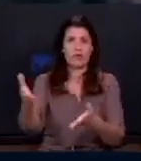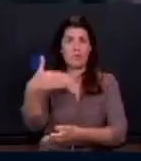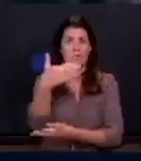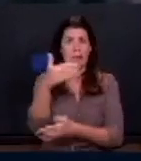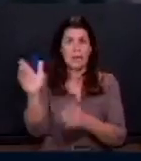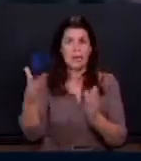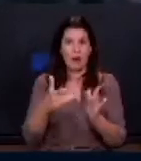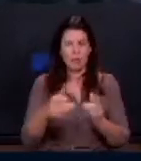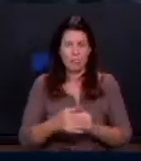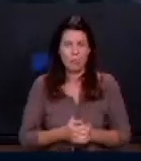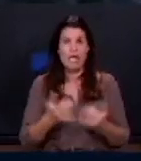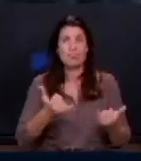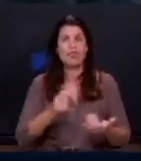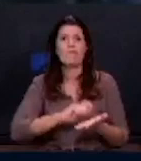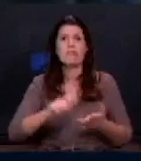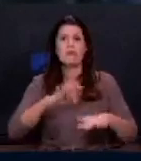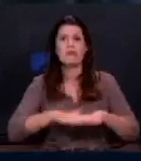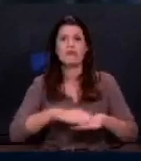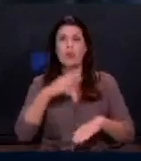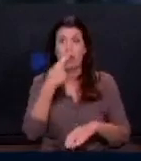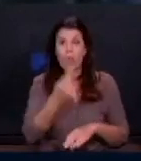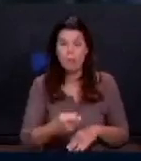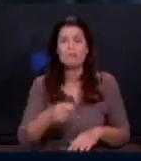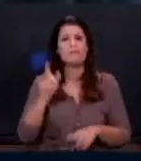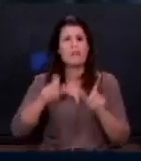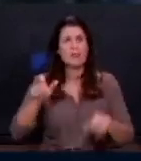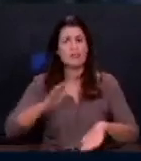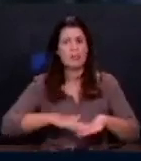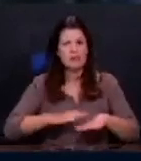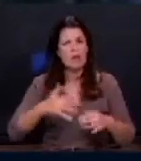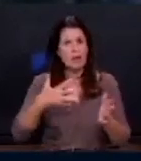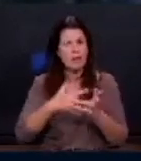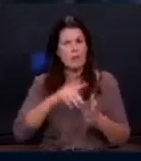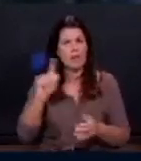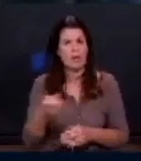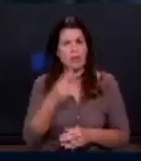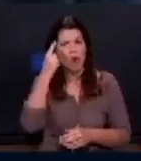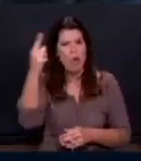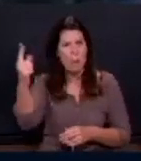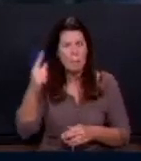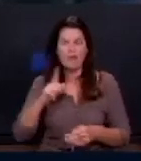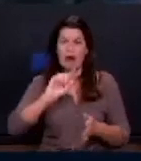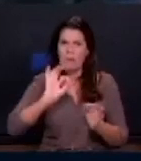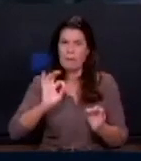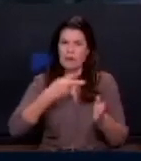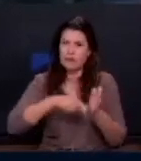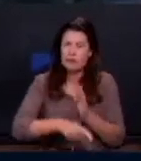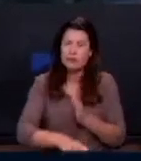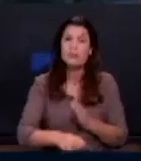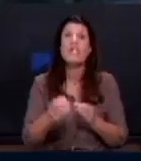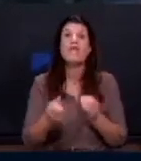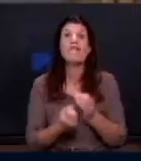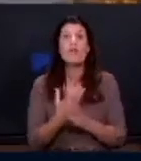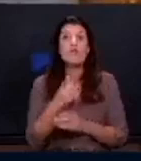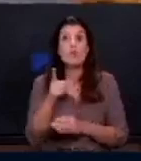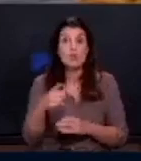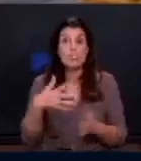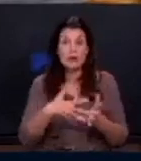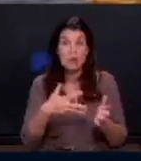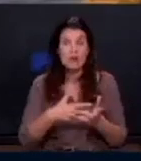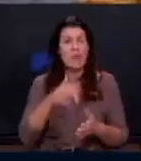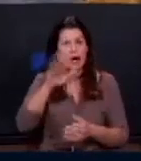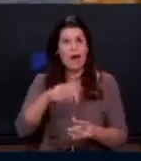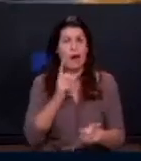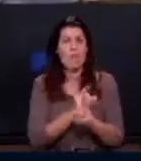לנו את הדבר הבא. גורמי מקצוע בדקו את כל המידע הרלוונטי בצורה קפדנית ומעמיקה. תוצאות הבדיקה לרבות מול גורמי ביטחון